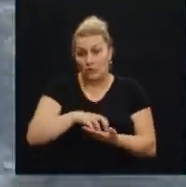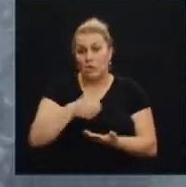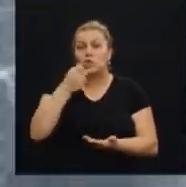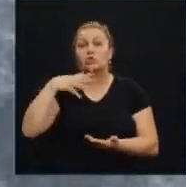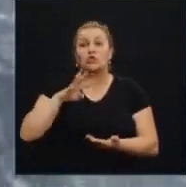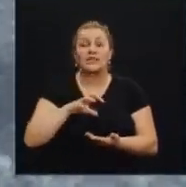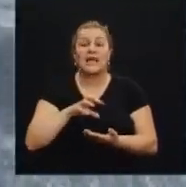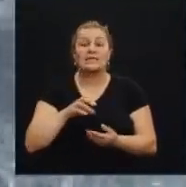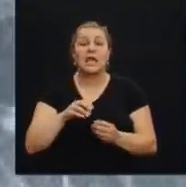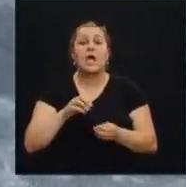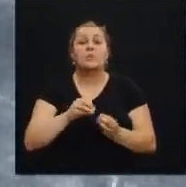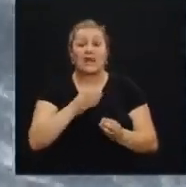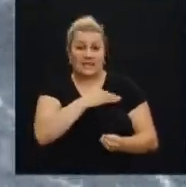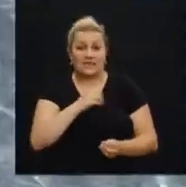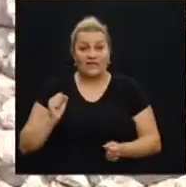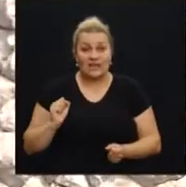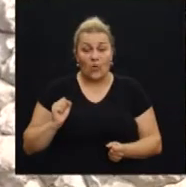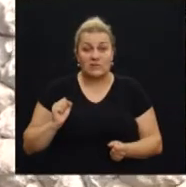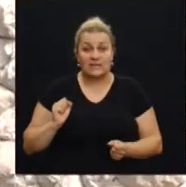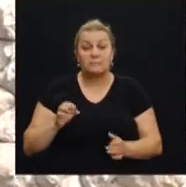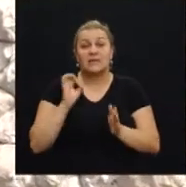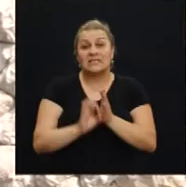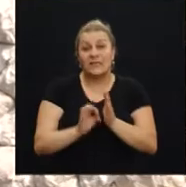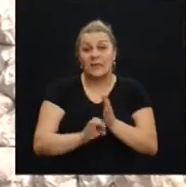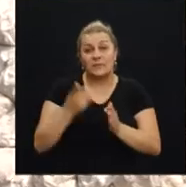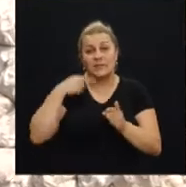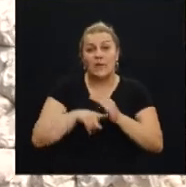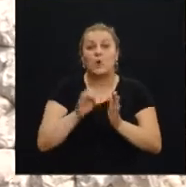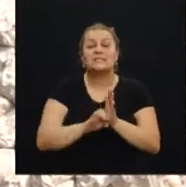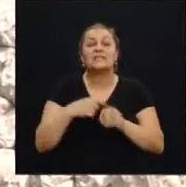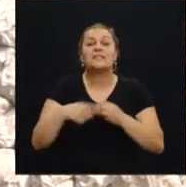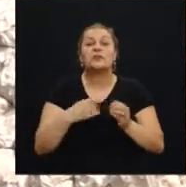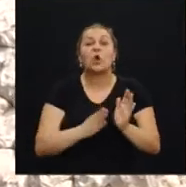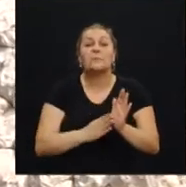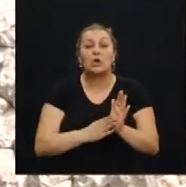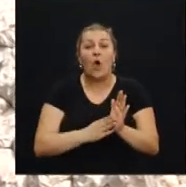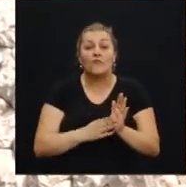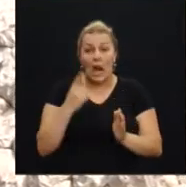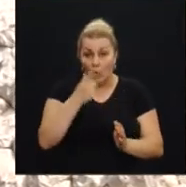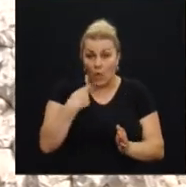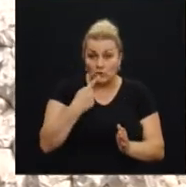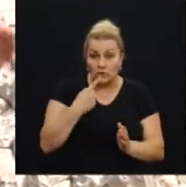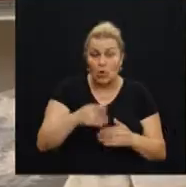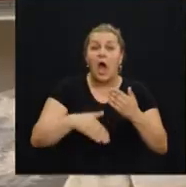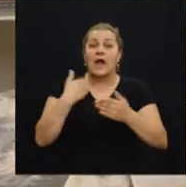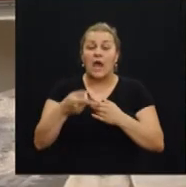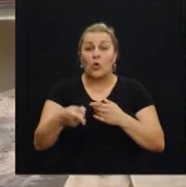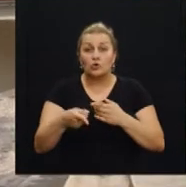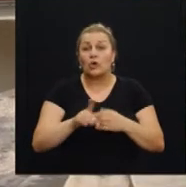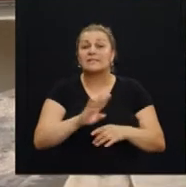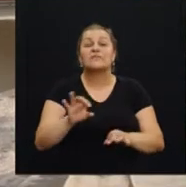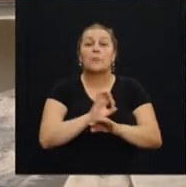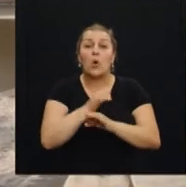114. brigade Hrvatske vojske. Sveta misa služila se u crkvi Svetog Mihovila u Omišu, a potom su za sve poginule i